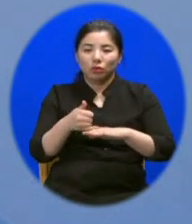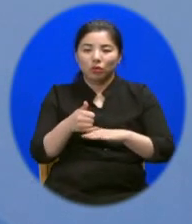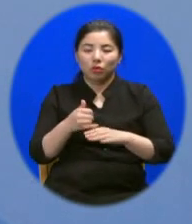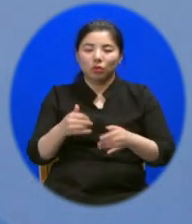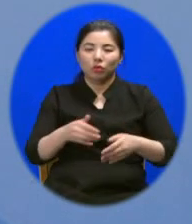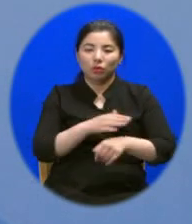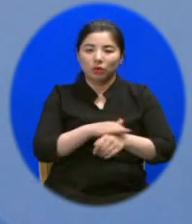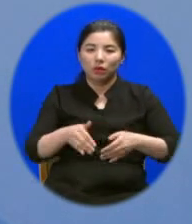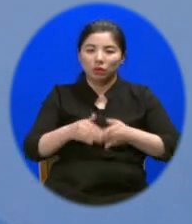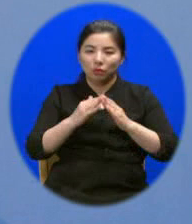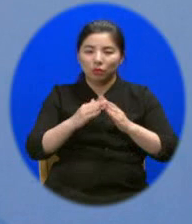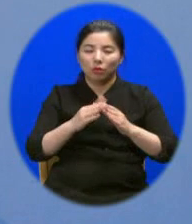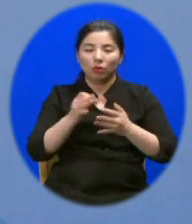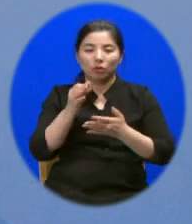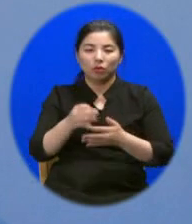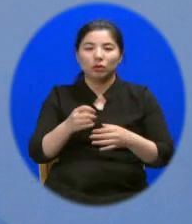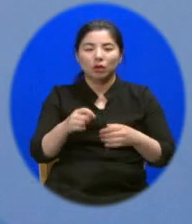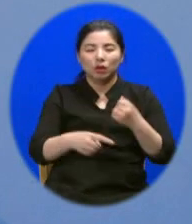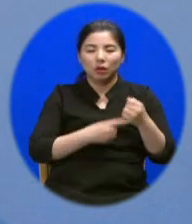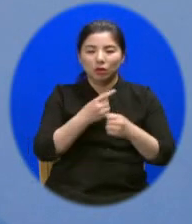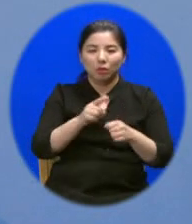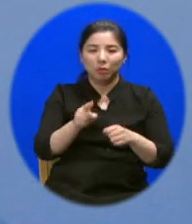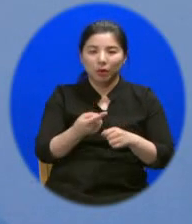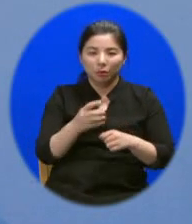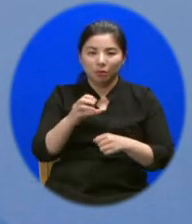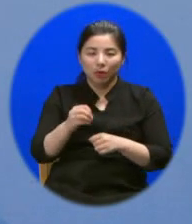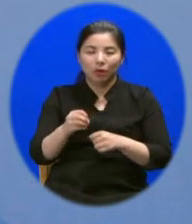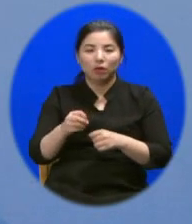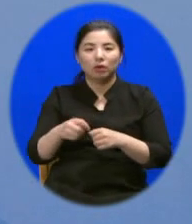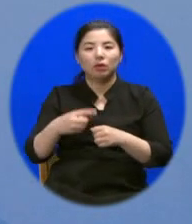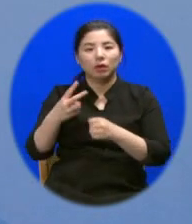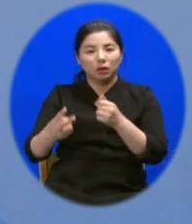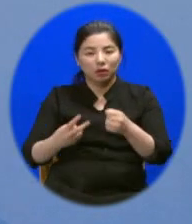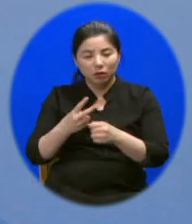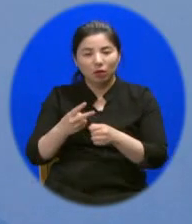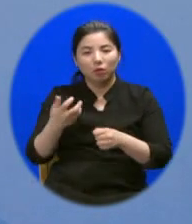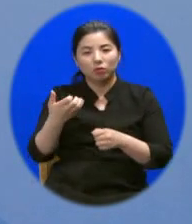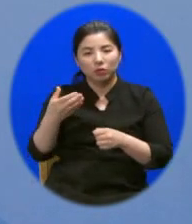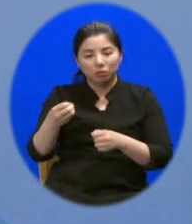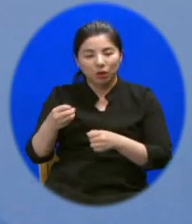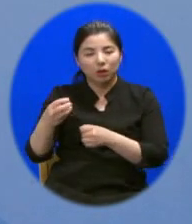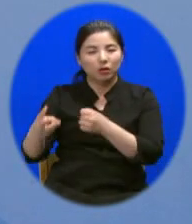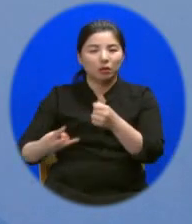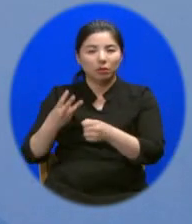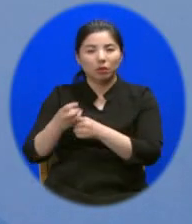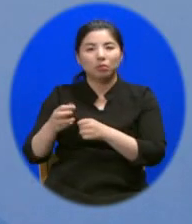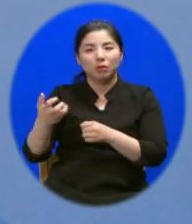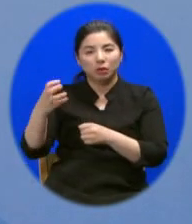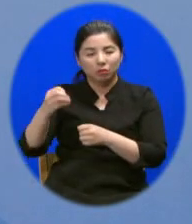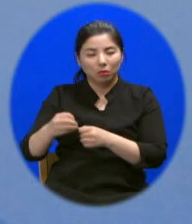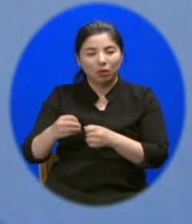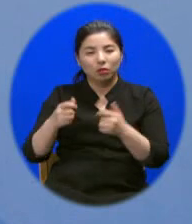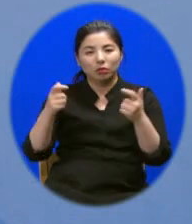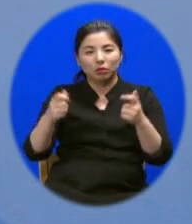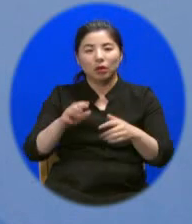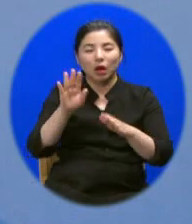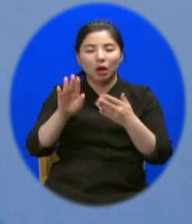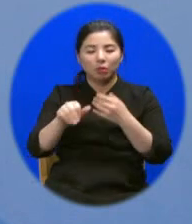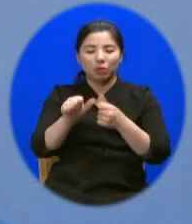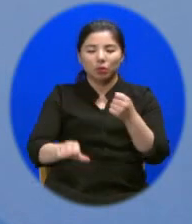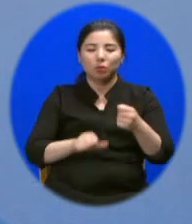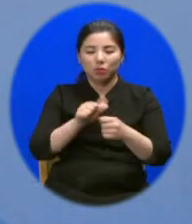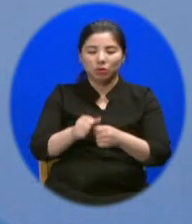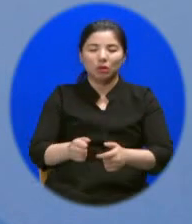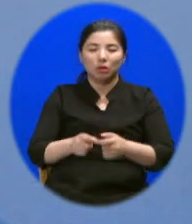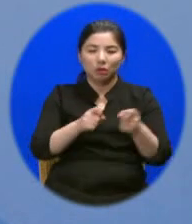동안의 사태는 벵거는 그 다음에는 90만원 그 다음에는 80만원 매월 지급하고 있는데 이 부분을 앞으로 5년으로 연장